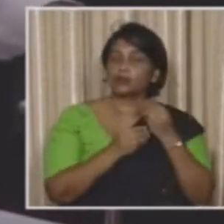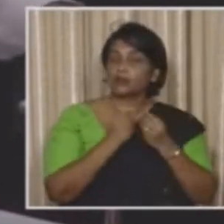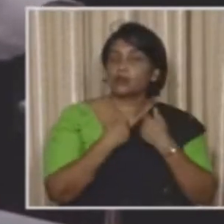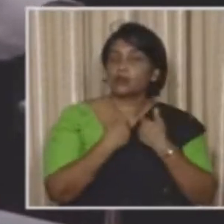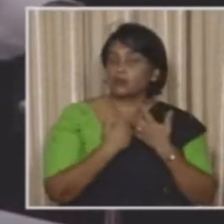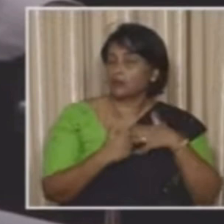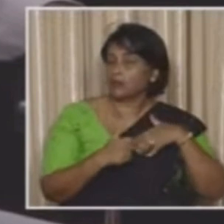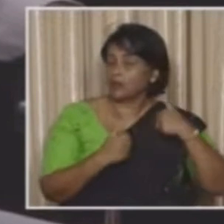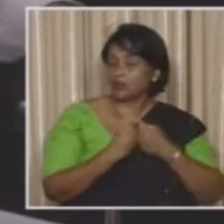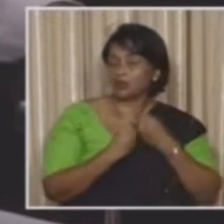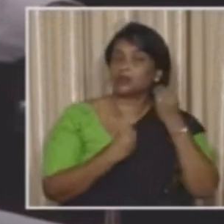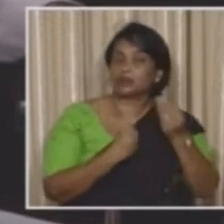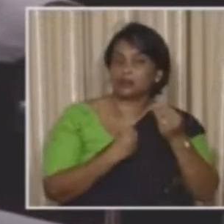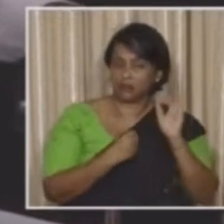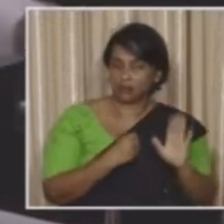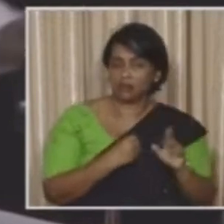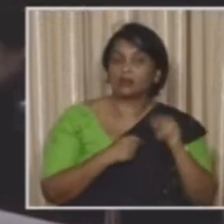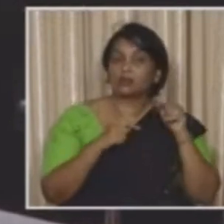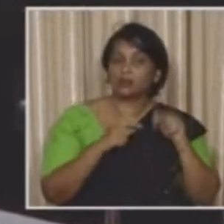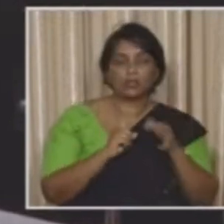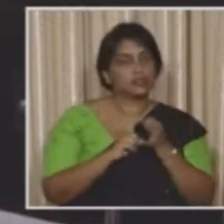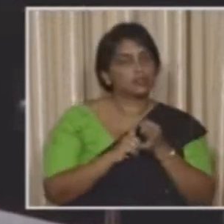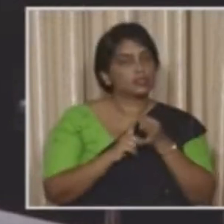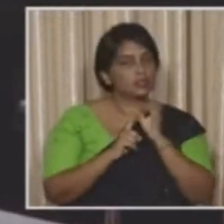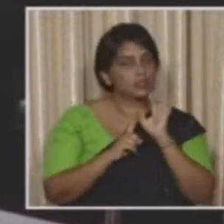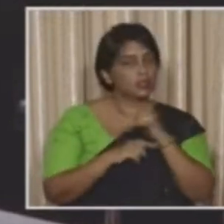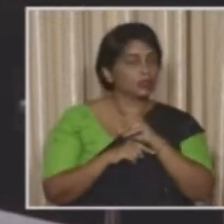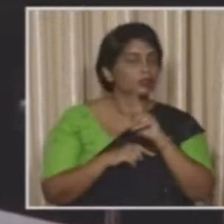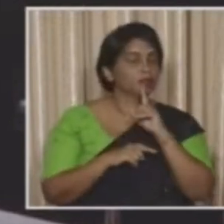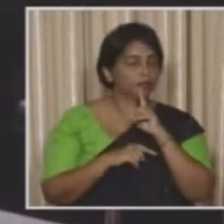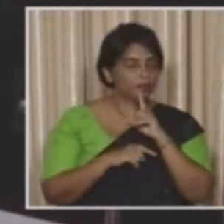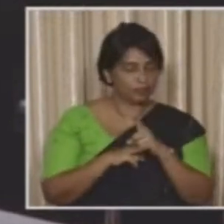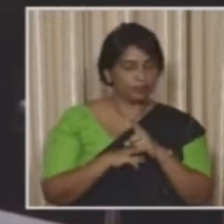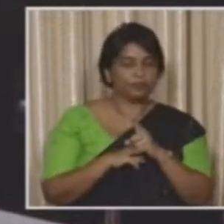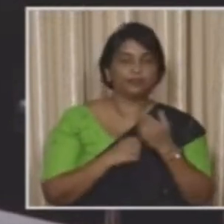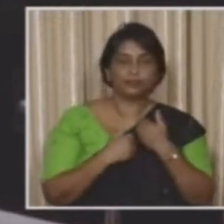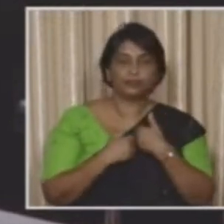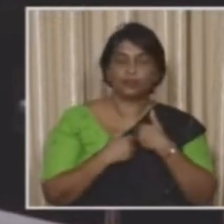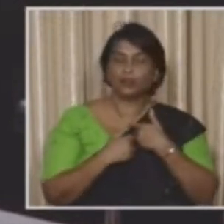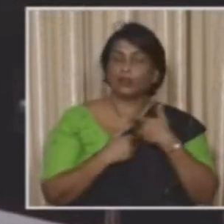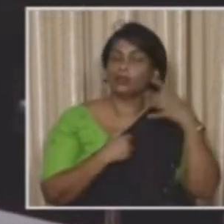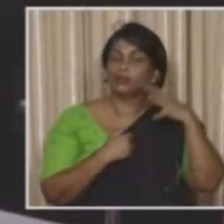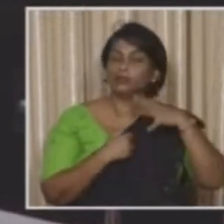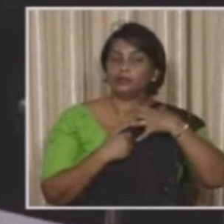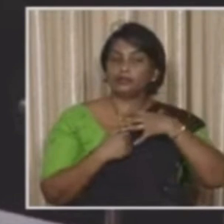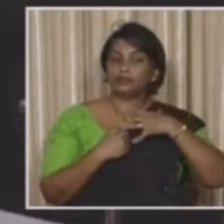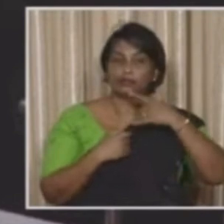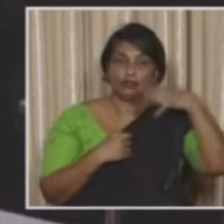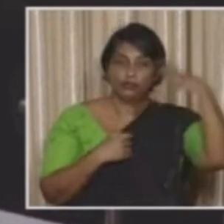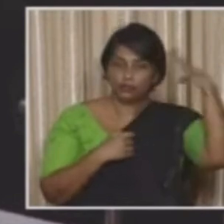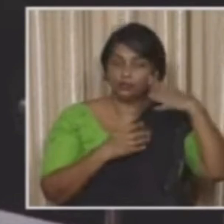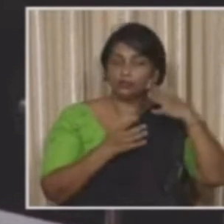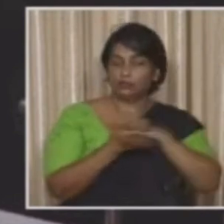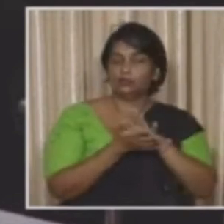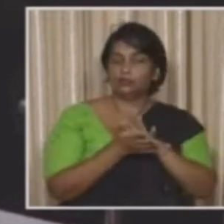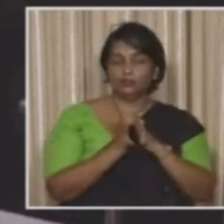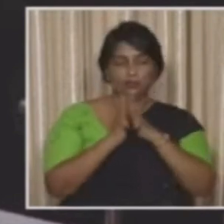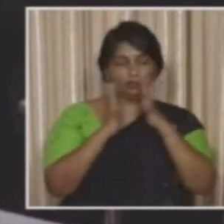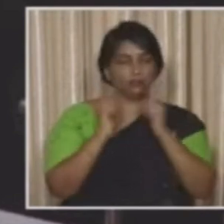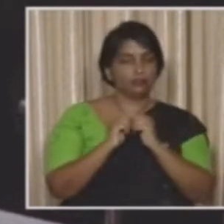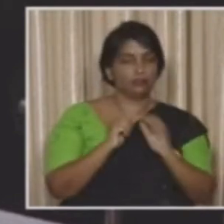අපිට ප්‍රමුඛතාව දී යුතු තිබුණා. දැන් ජනාධිපතිතුමා විසින් කිව්වා අපිට පුනර්ජනනීය බලශක්ති ශේෂ්ත්‍ර විශාල විභවයක් තියෙනවා